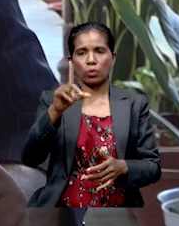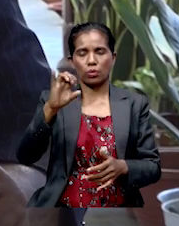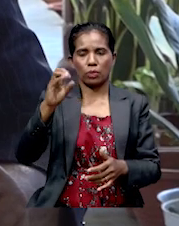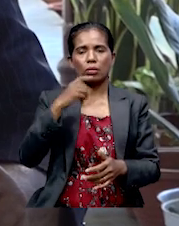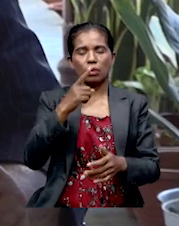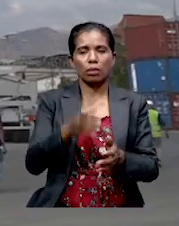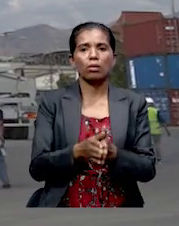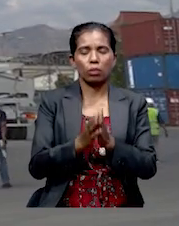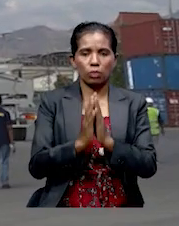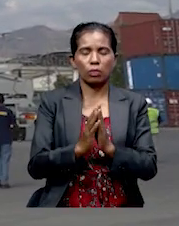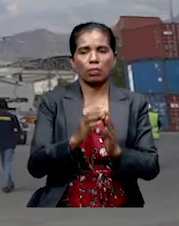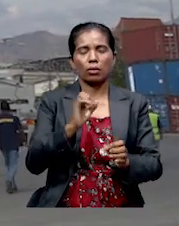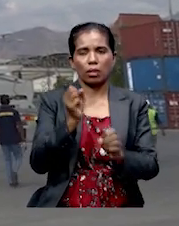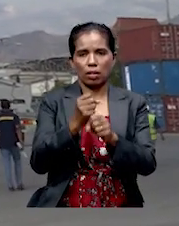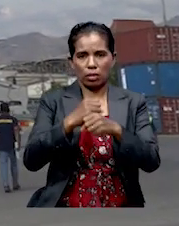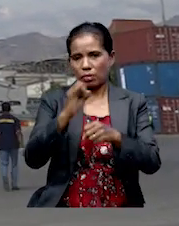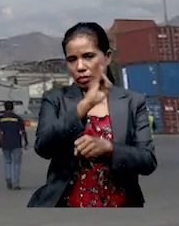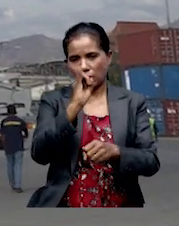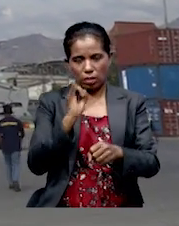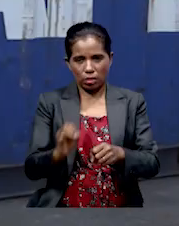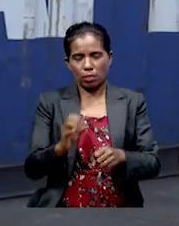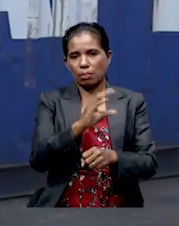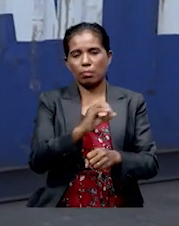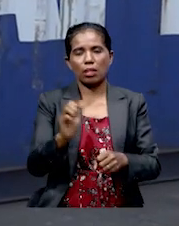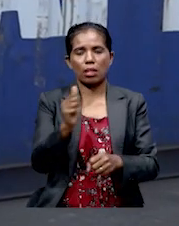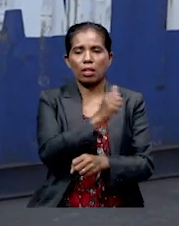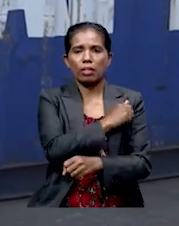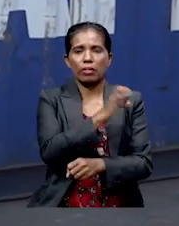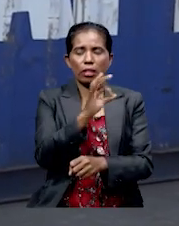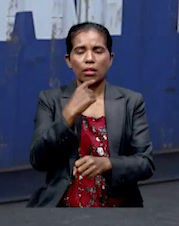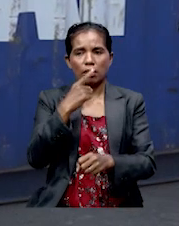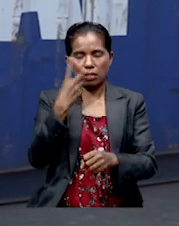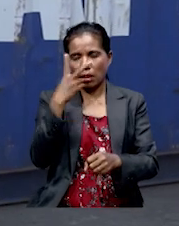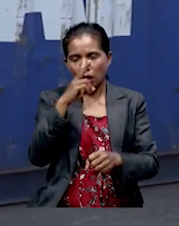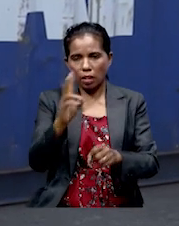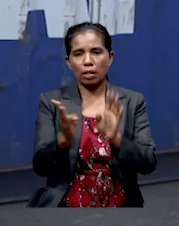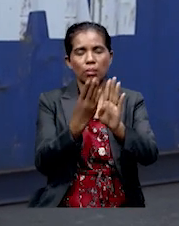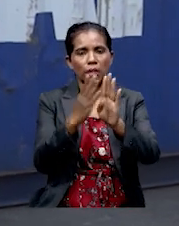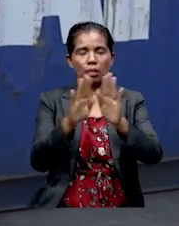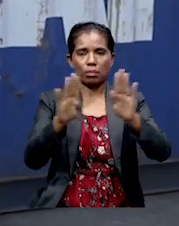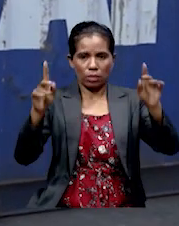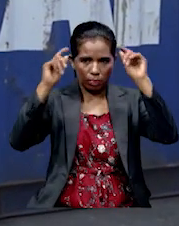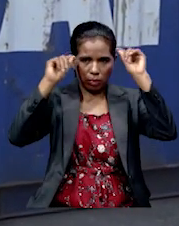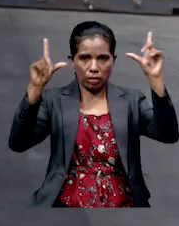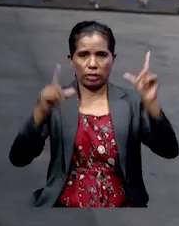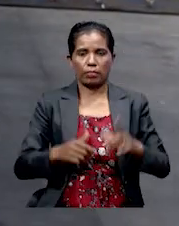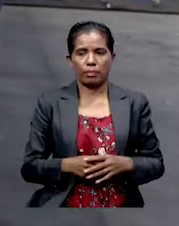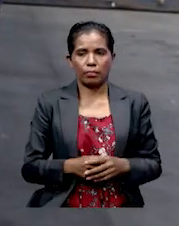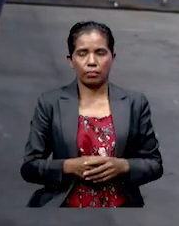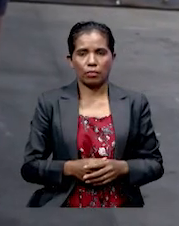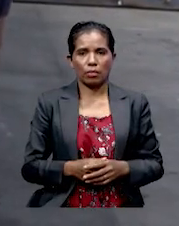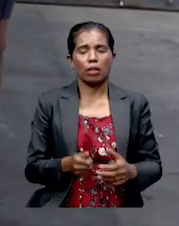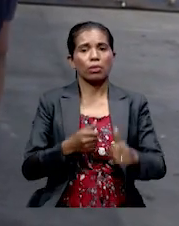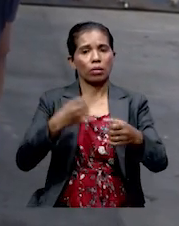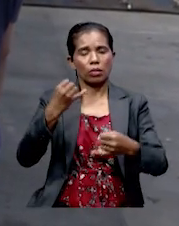kompetenti, atual investigasaun ba parte alfandega, tamba sira ma kontrola oda matan bot Timor-Lestenian. Tuir Julio